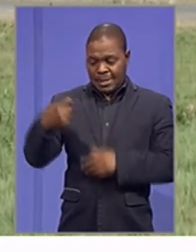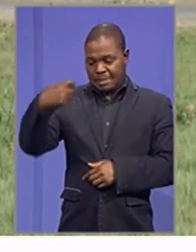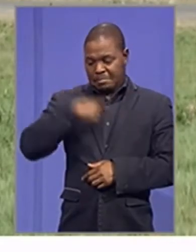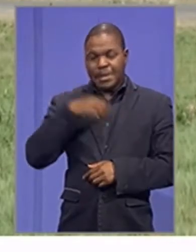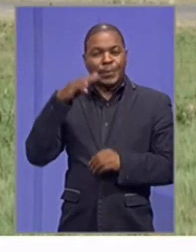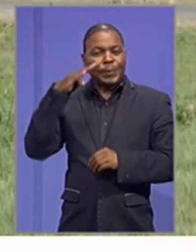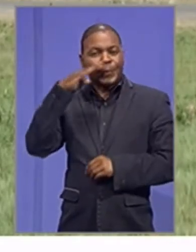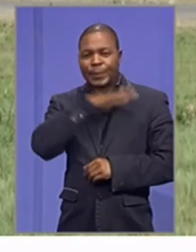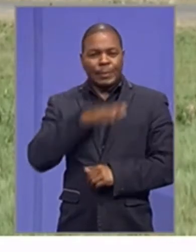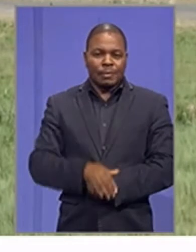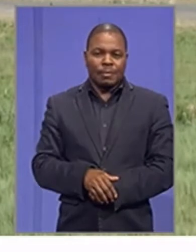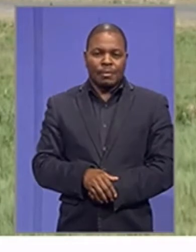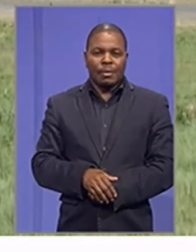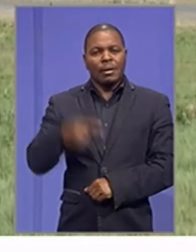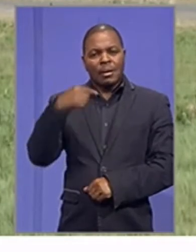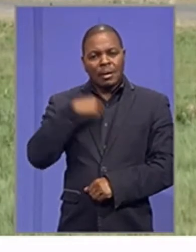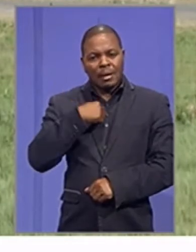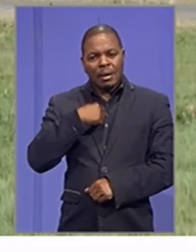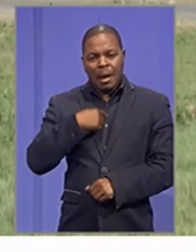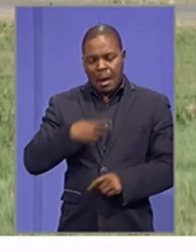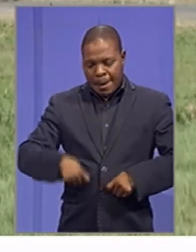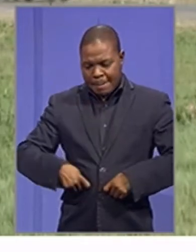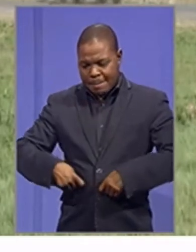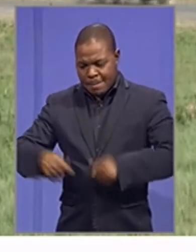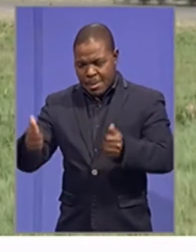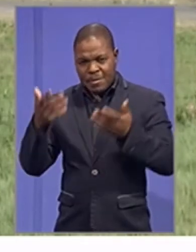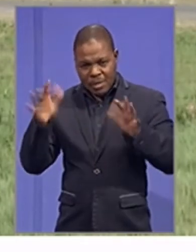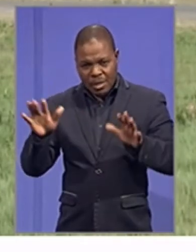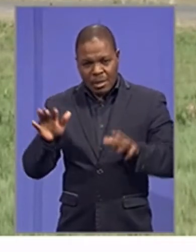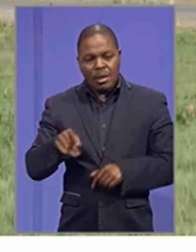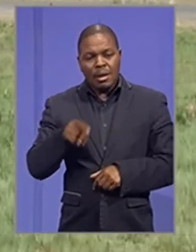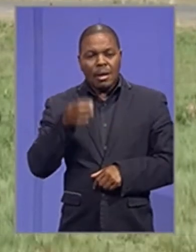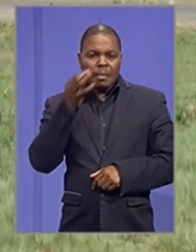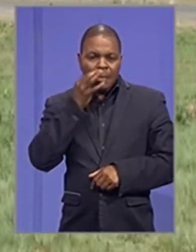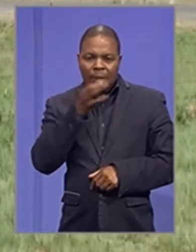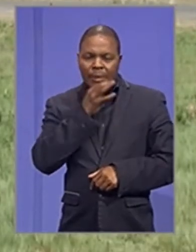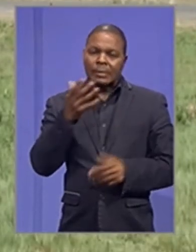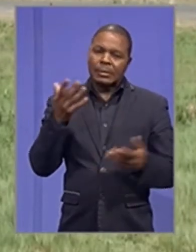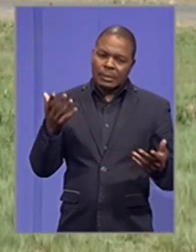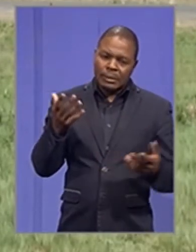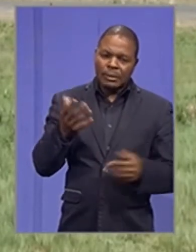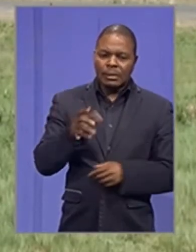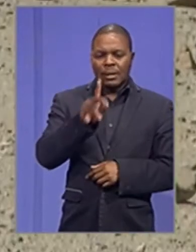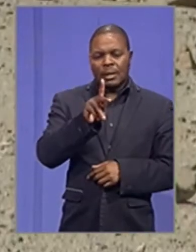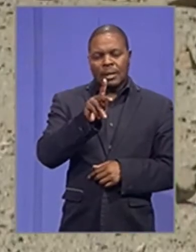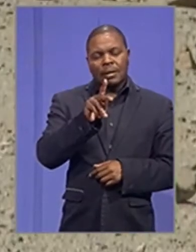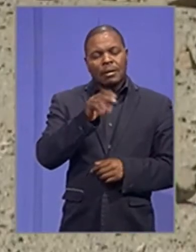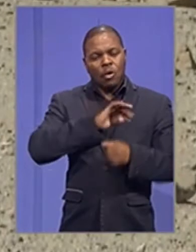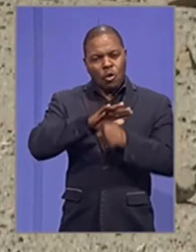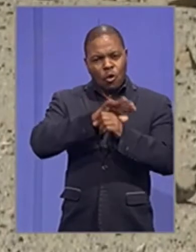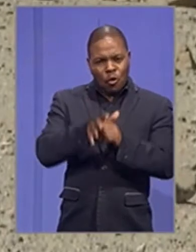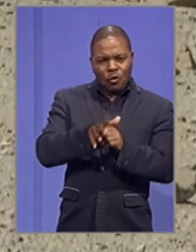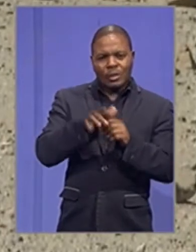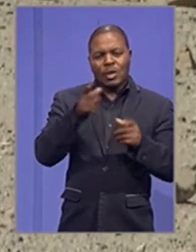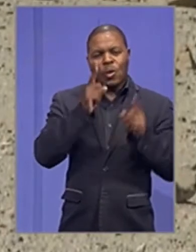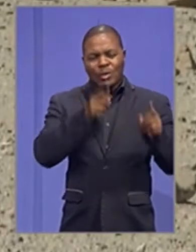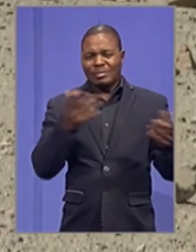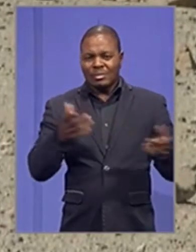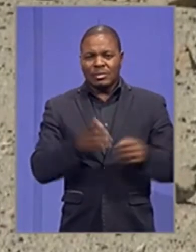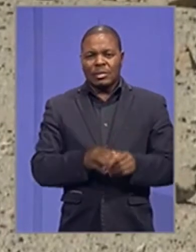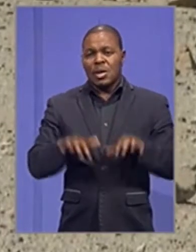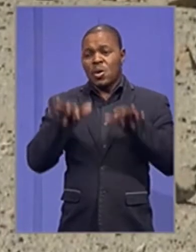ka. Ke sebedisitse tšhelete ba itse ke COVID variation order. Badudi le baotledi ba